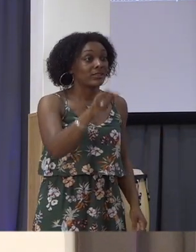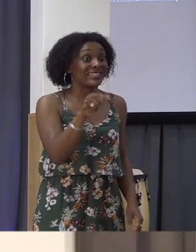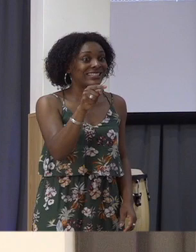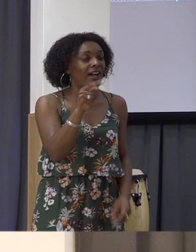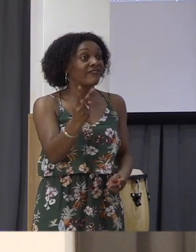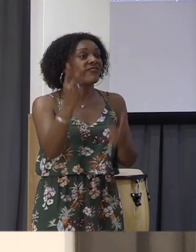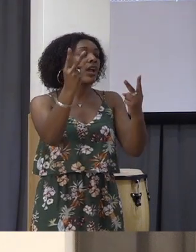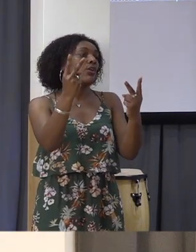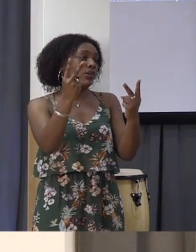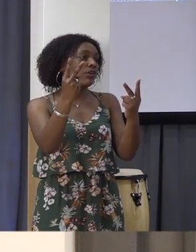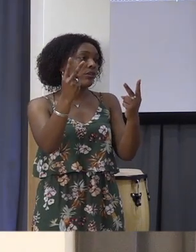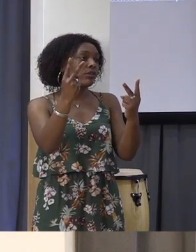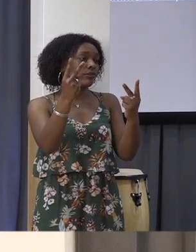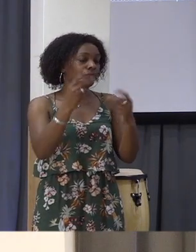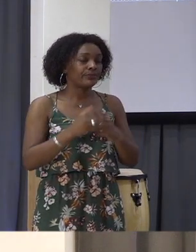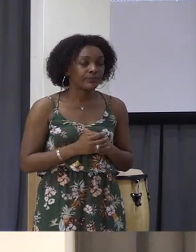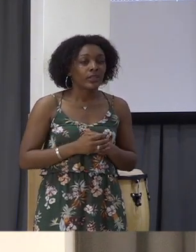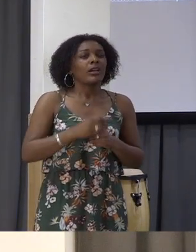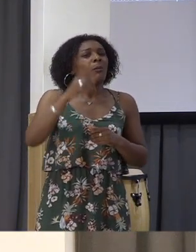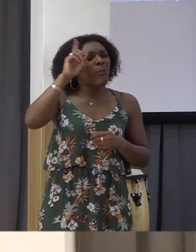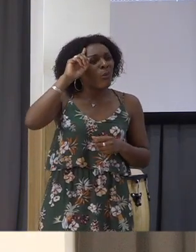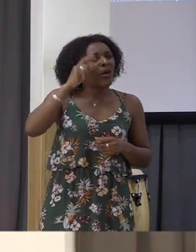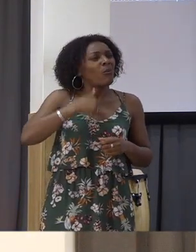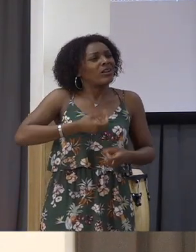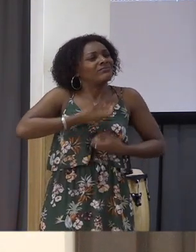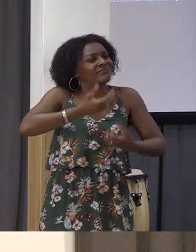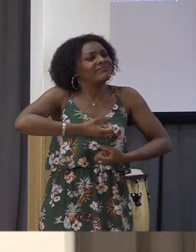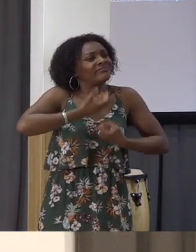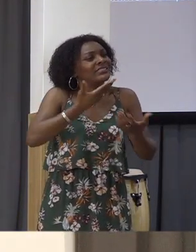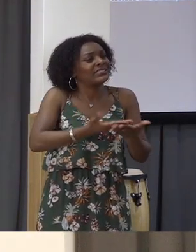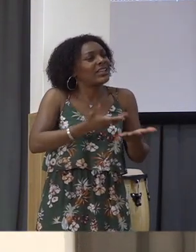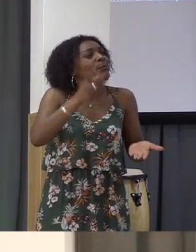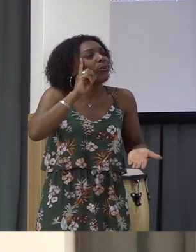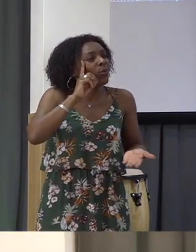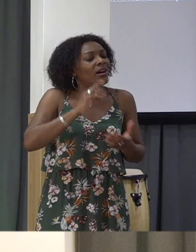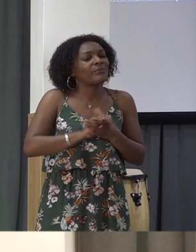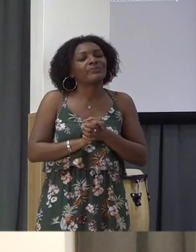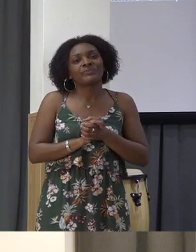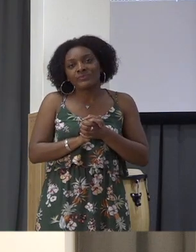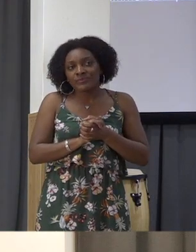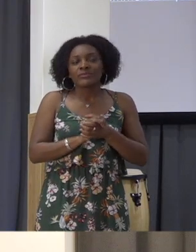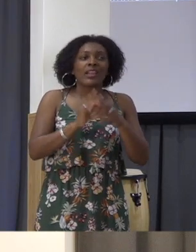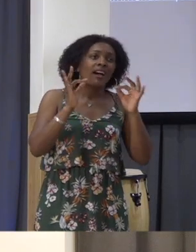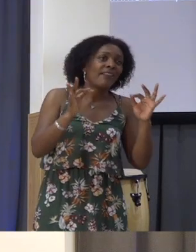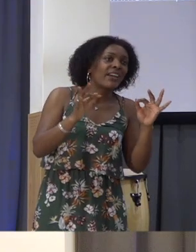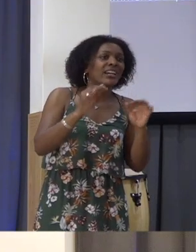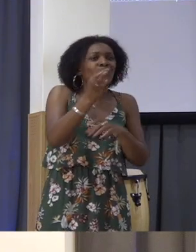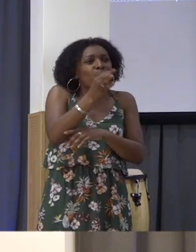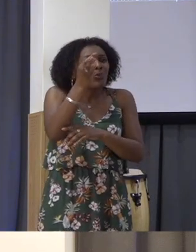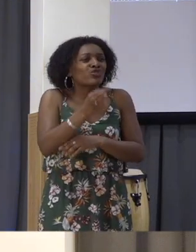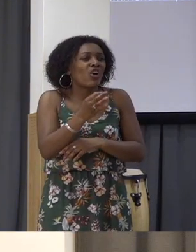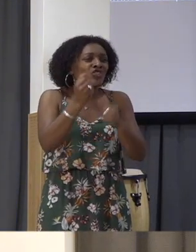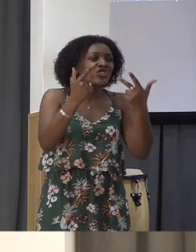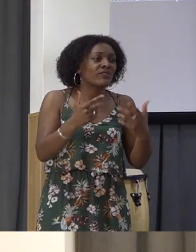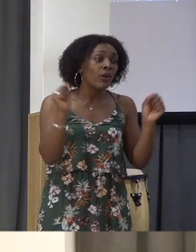La deuxième chose qui m'amène à faire cette remarque, c'est que les pourcentages peuvent être